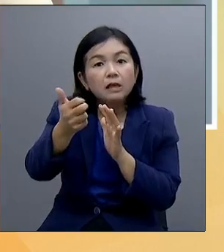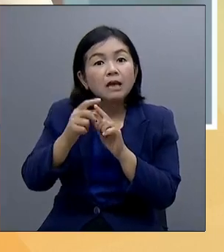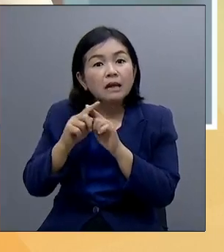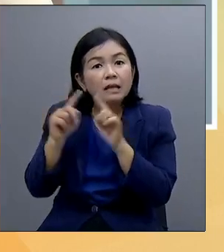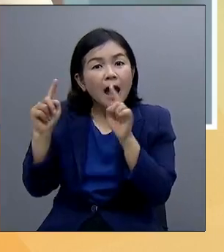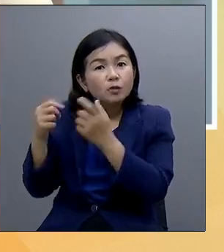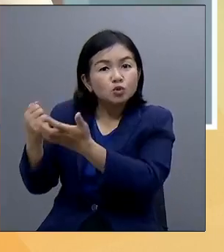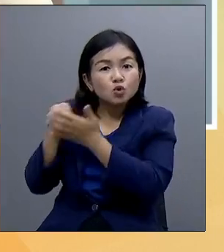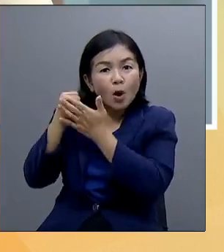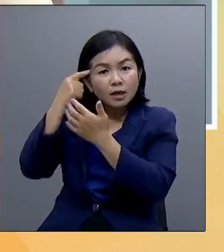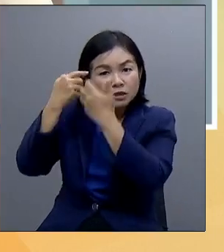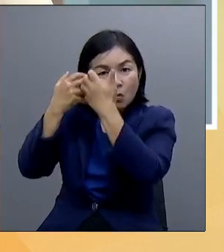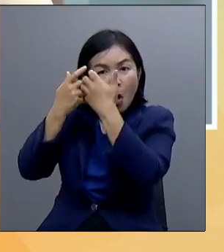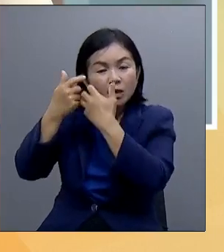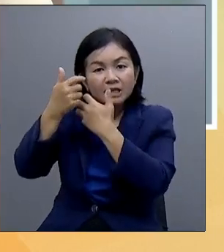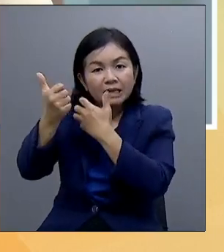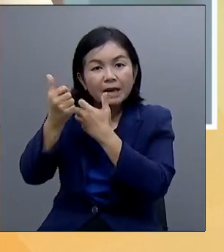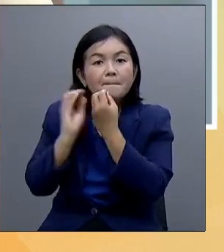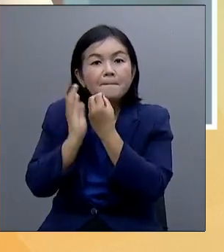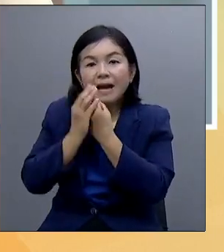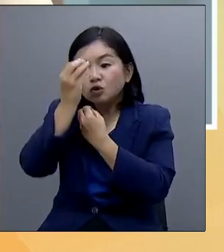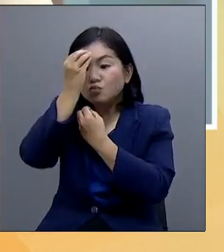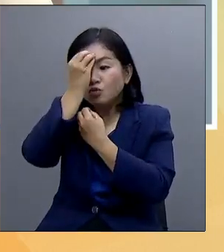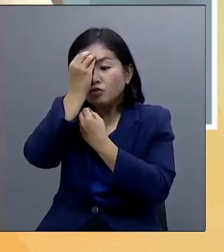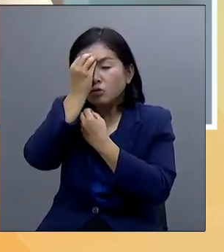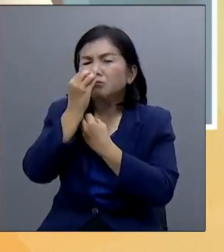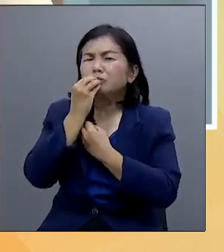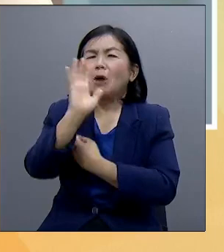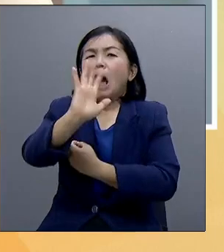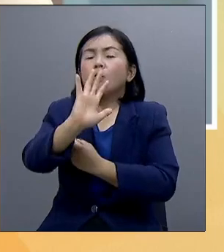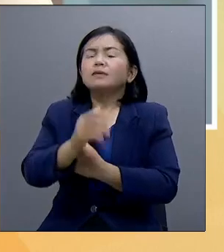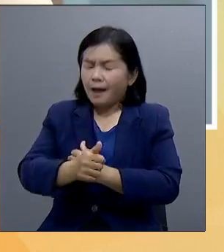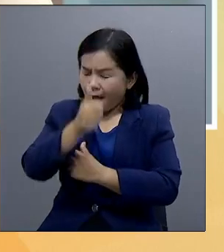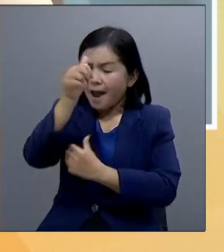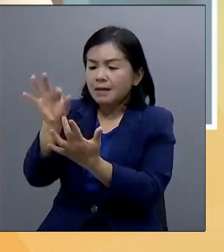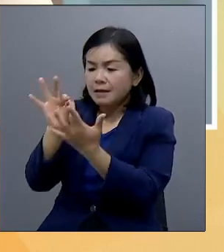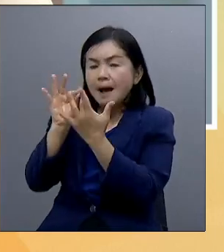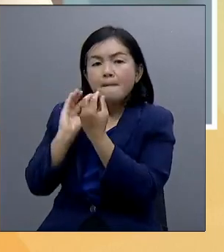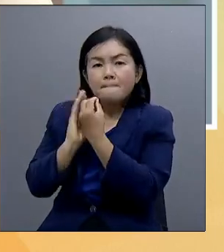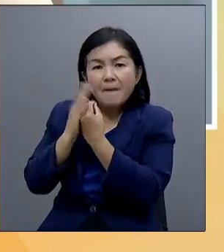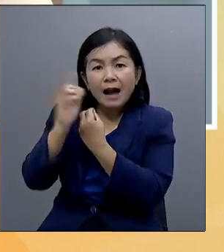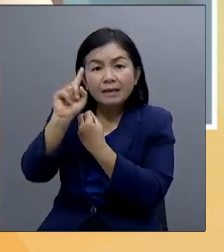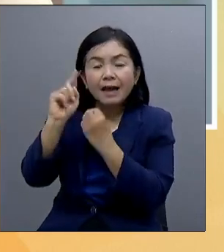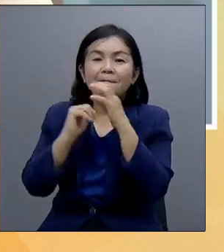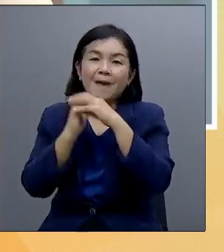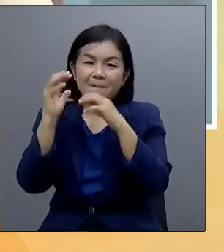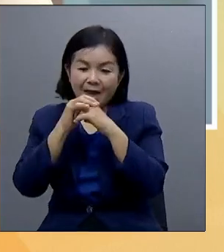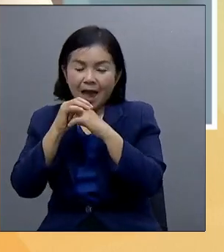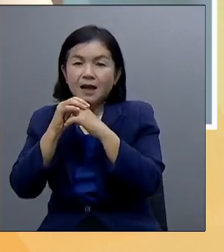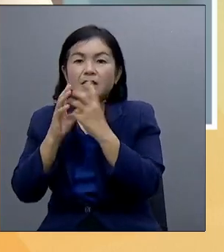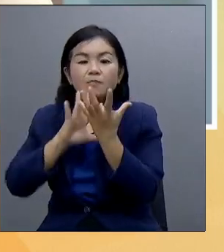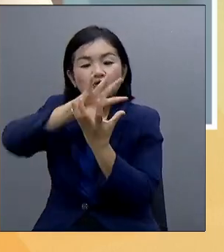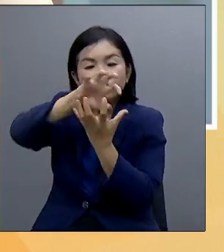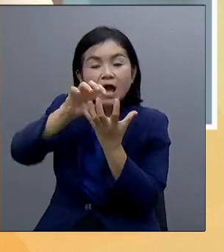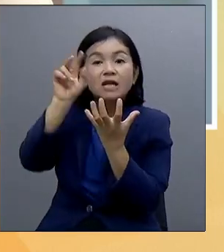ครับก็ยังมีแหล่งอื่นๆอีกนะครับเช่นพวกดอกกะหล่ำปีบรอกโคลีนะครับผมก็สามารถรับประทานได้ก็จะได้สารสำคัญตัวไอโซไทโอไซเนต